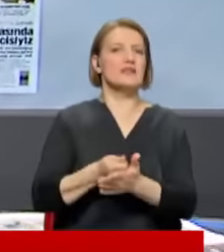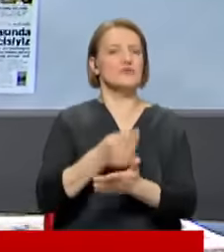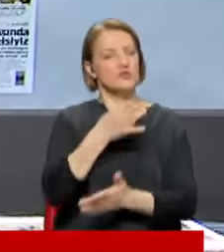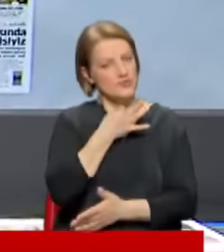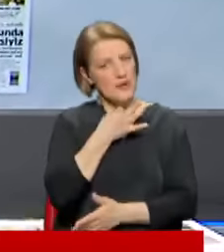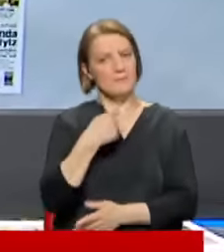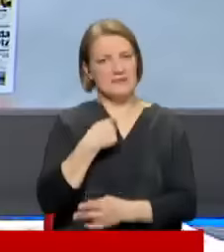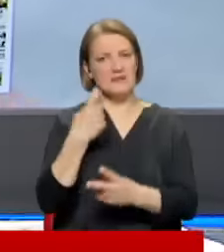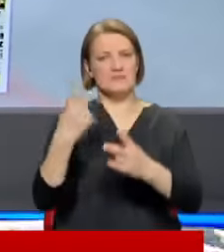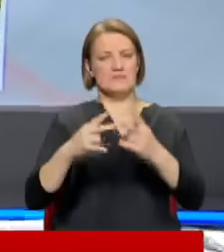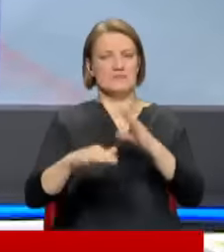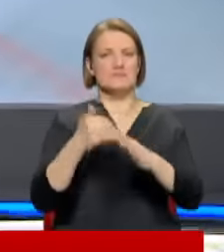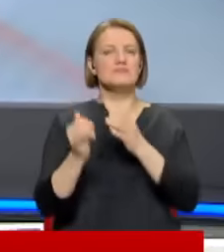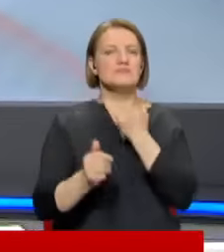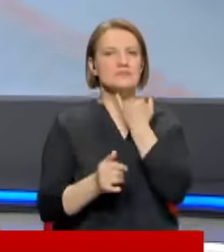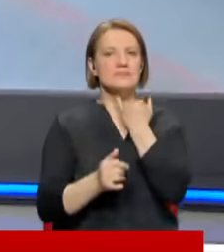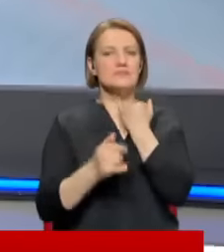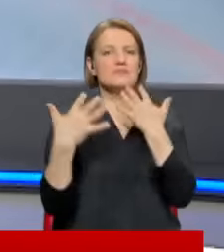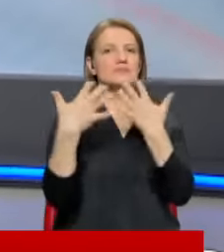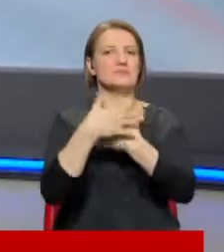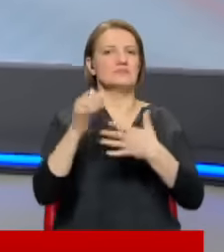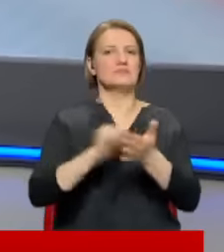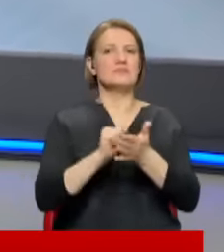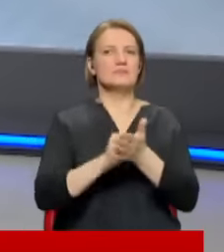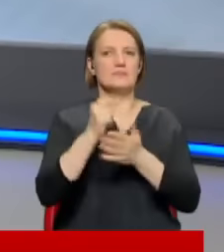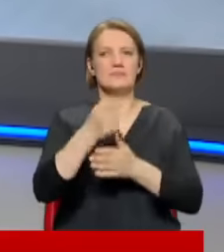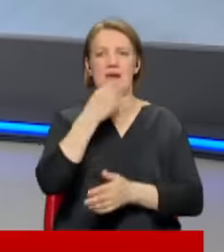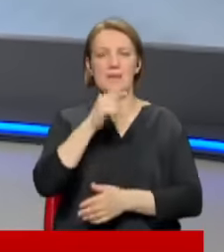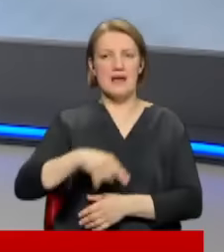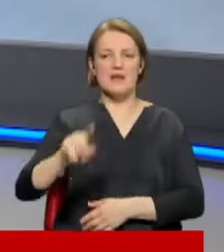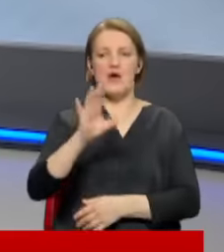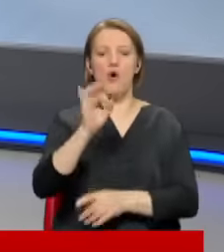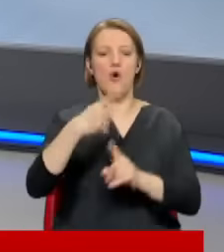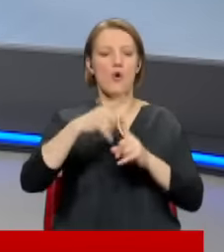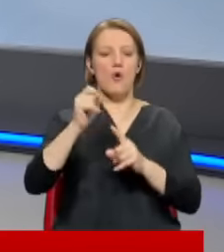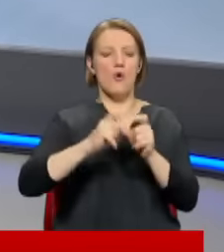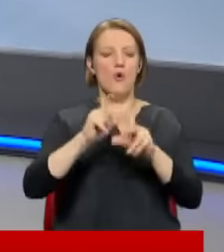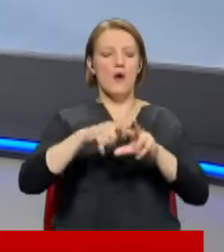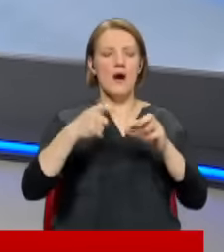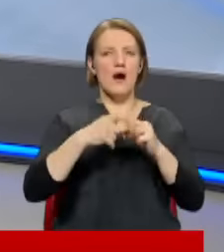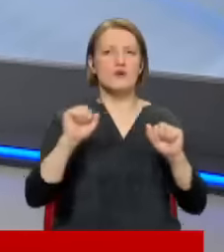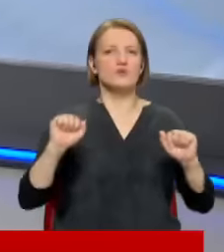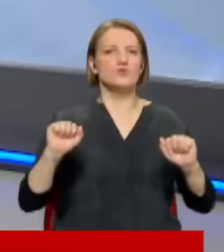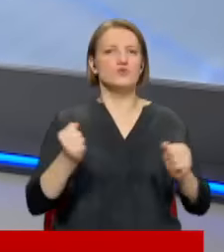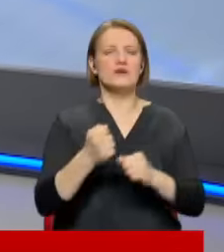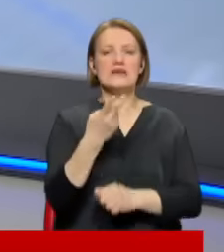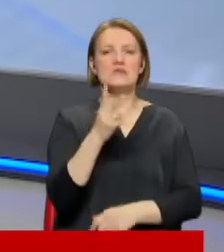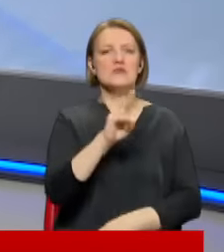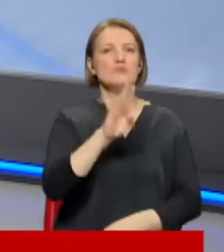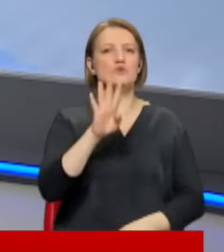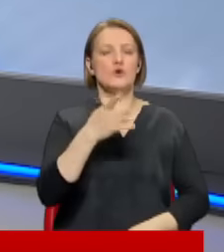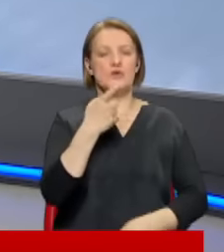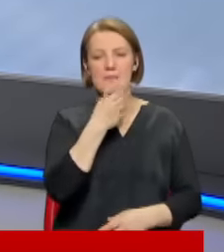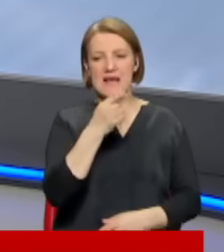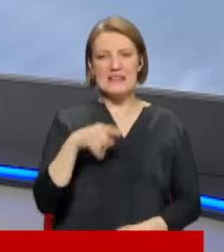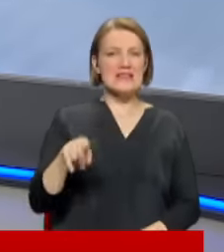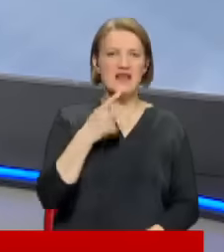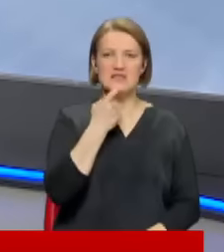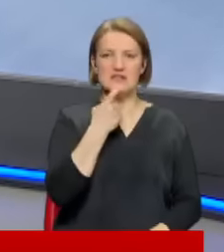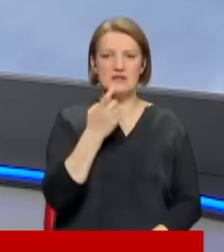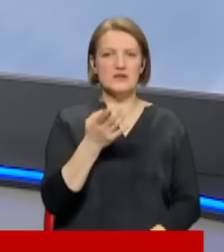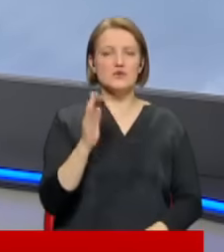Lütfen onu da bizimle paylaşın. Akşam Gazetesi, emekliye otogarda soğuk duş. 2024 senesi, emekliler